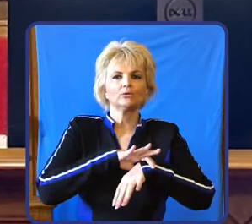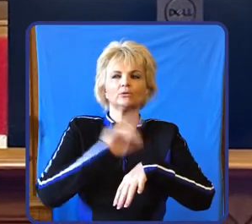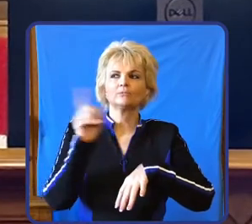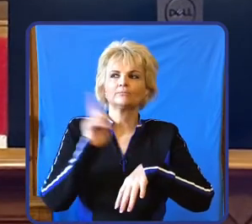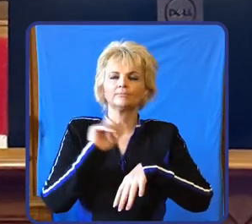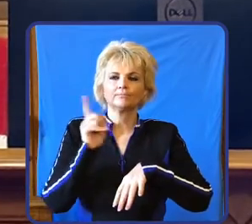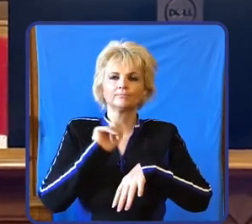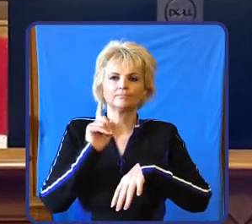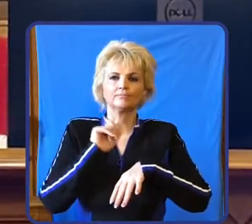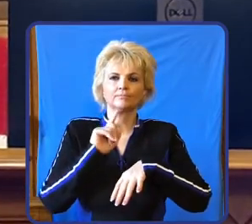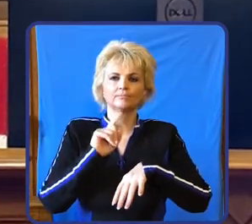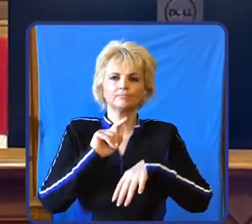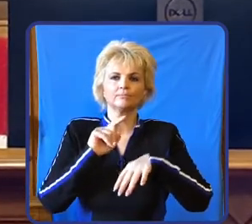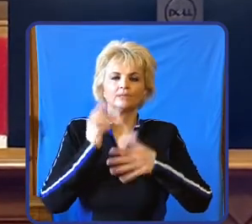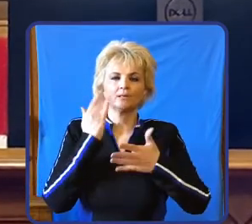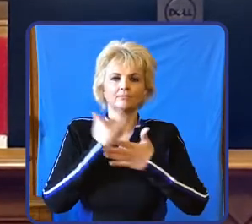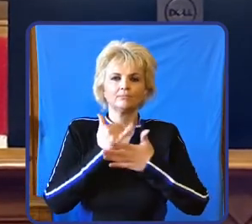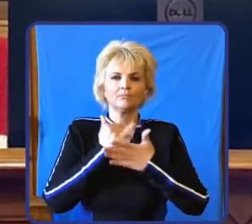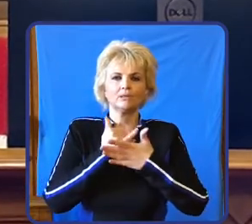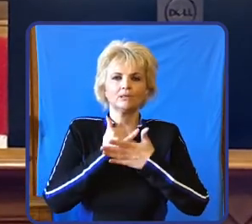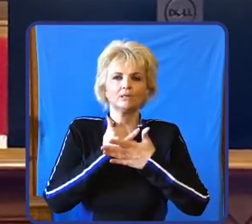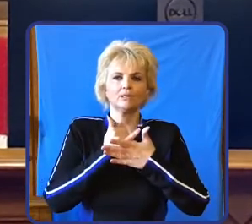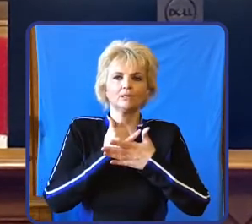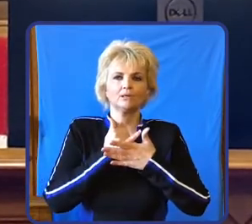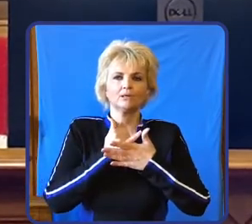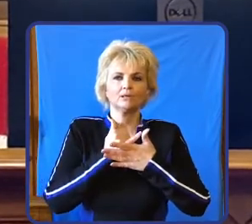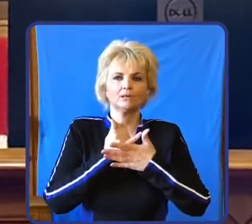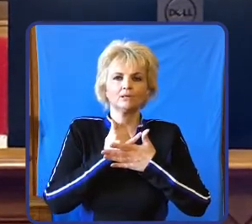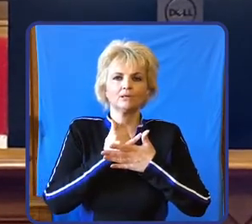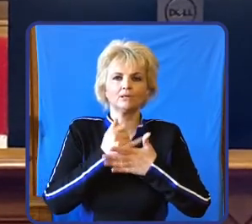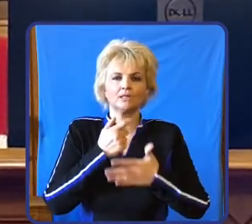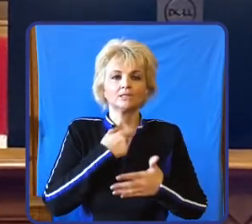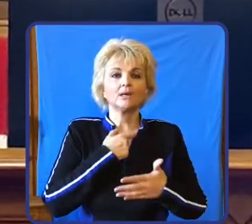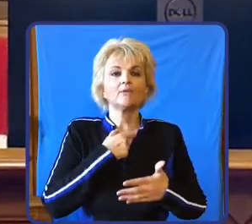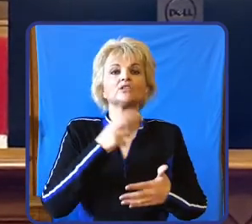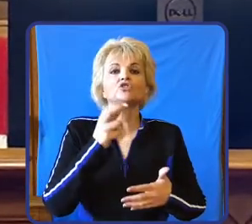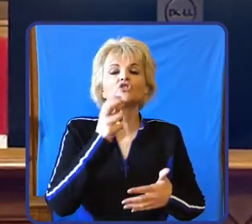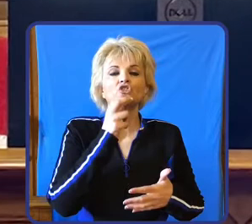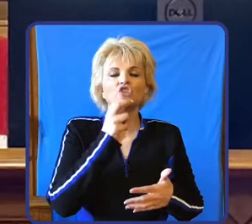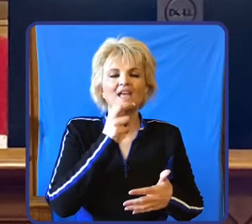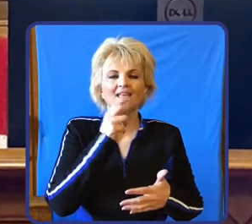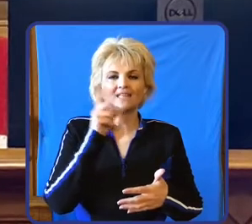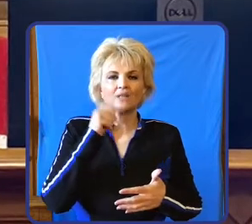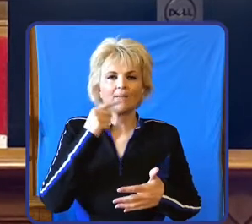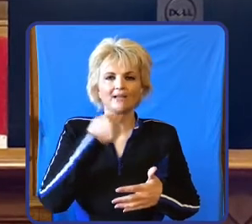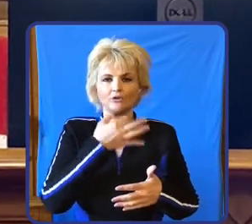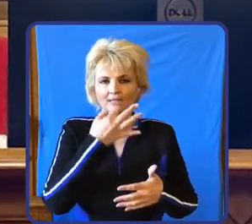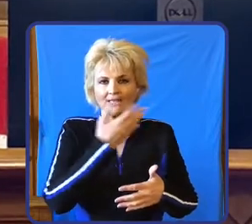bocsánat, most már szavazunk. Képviselők hozzászólása, Cseri Tamás képviselő,